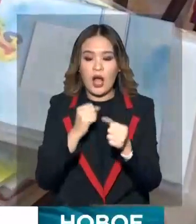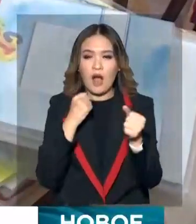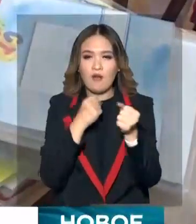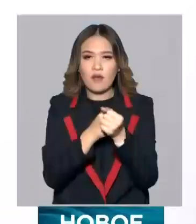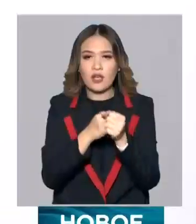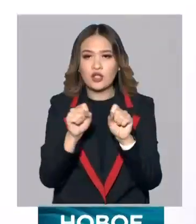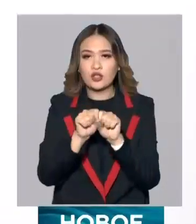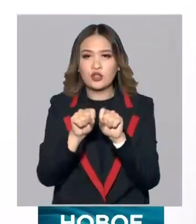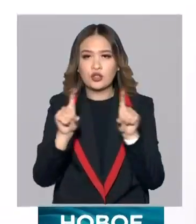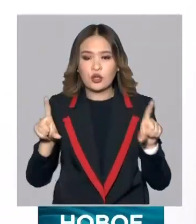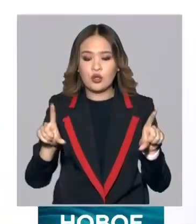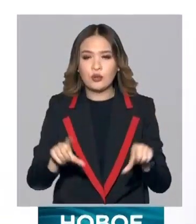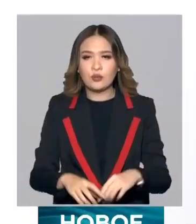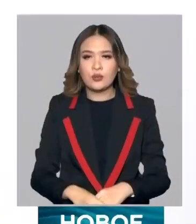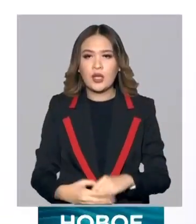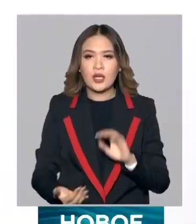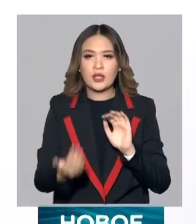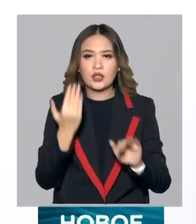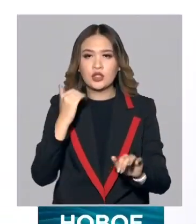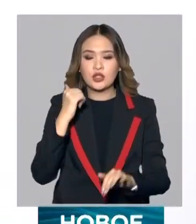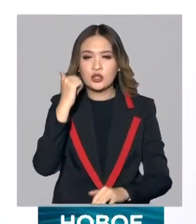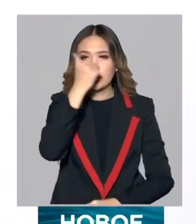школ.